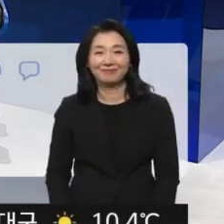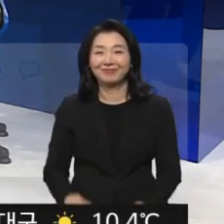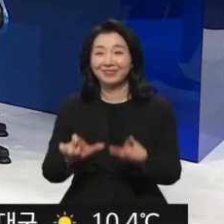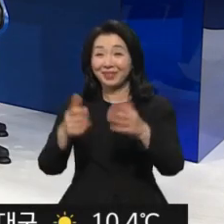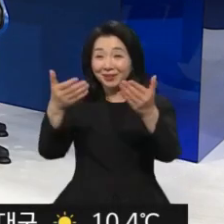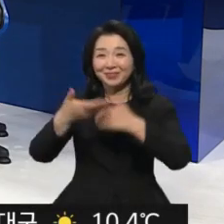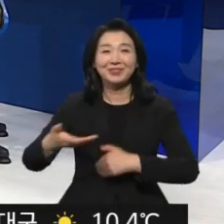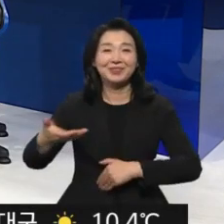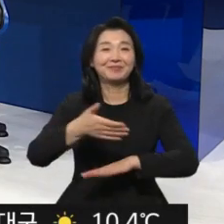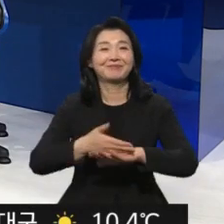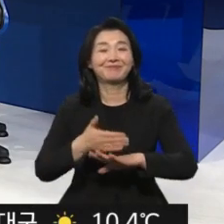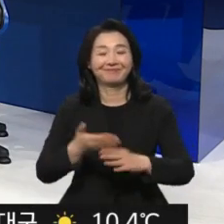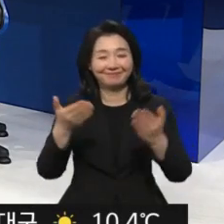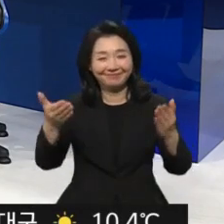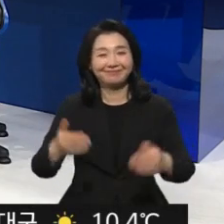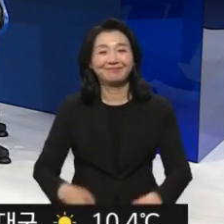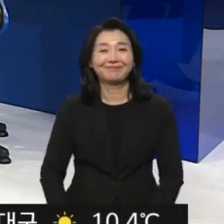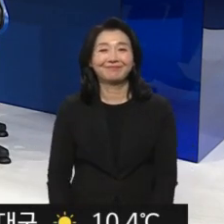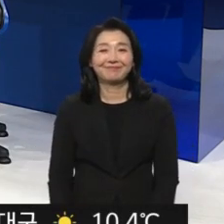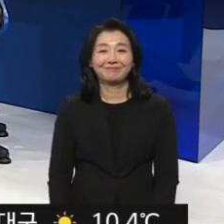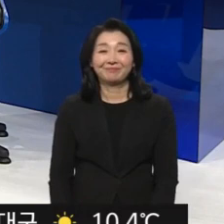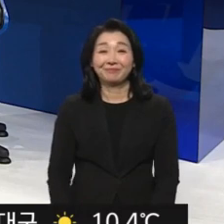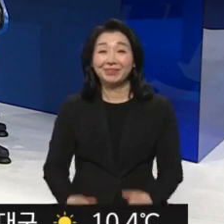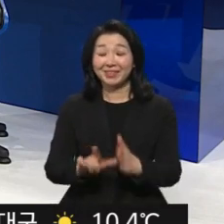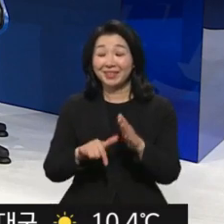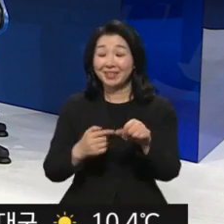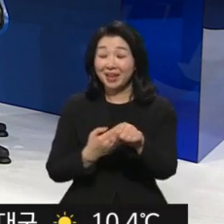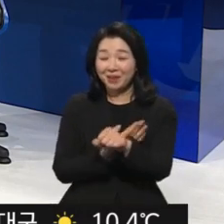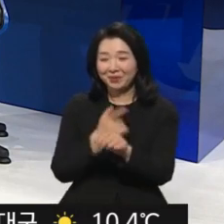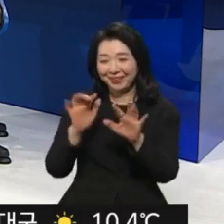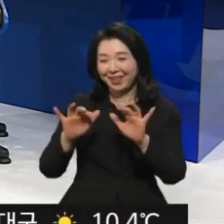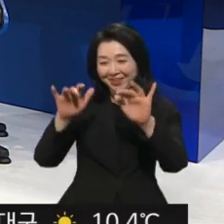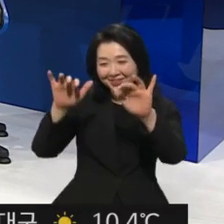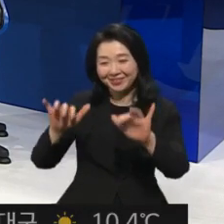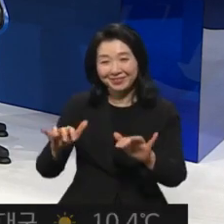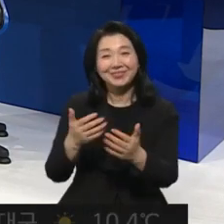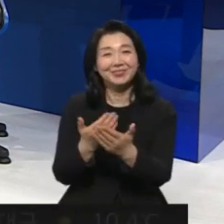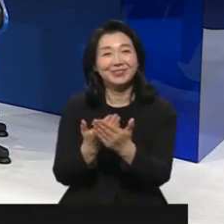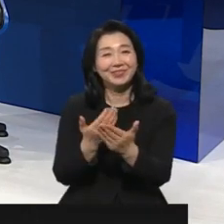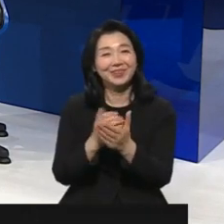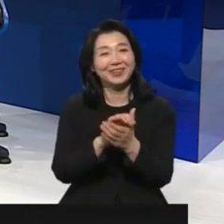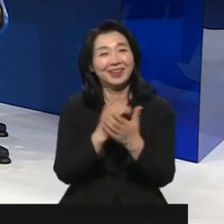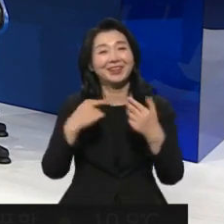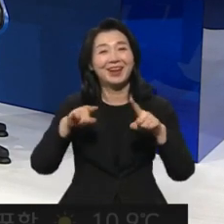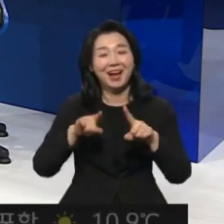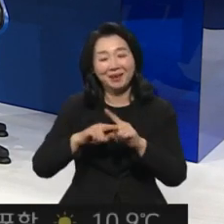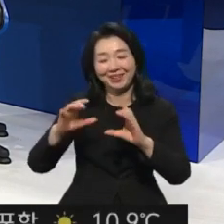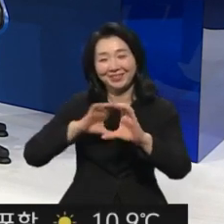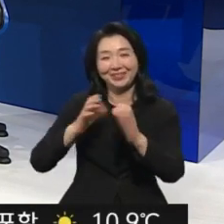적어주신 정의원분들 고맙습니다. 네, 이 시간 이후로도 댓글 많이 보내주시면서 저희 다정회와